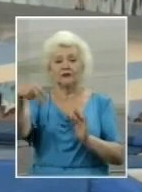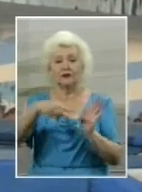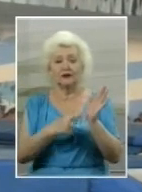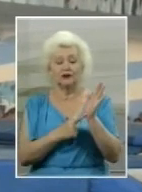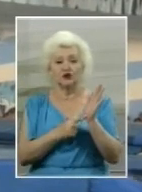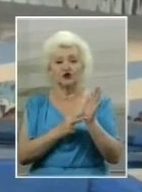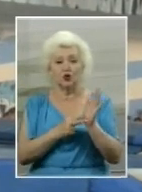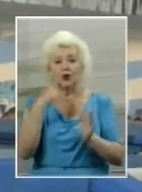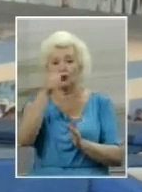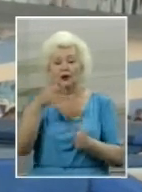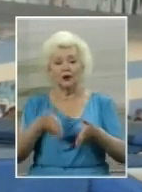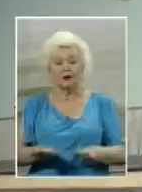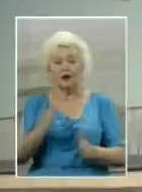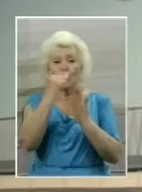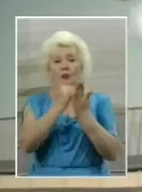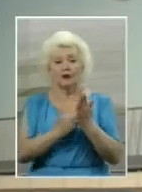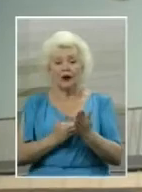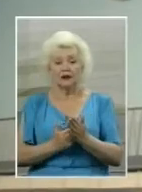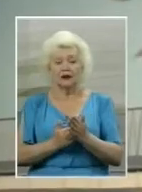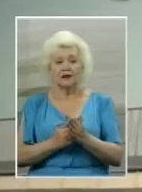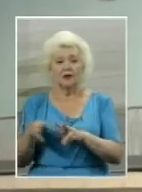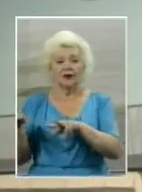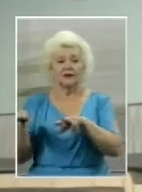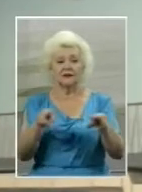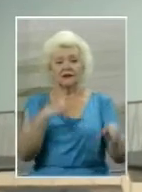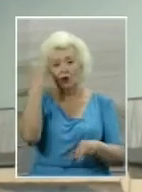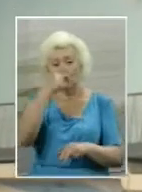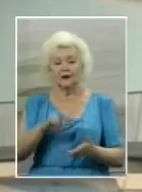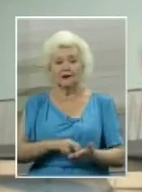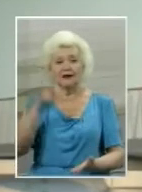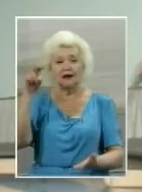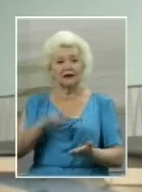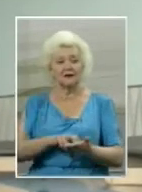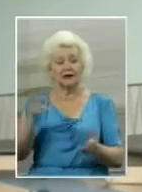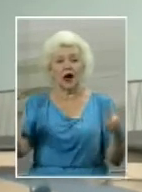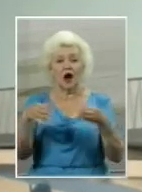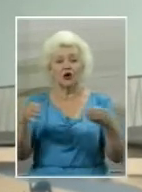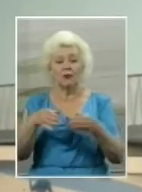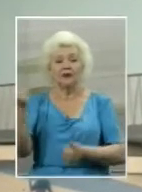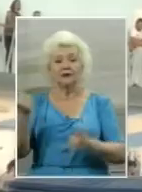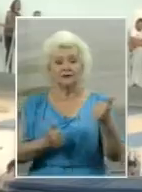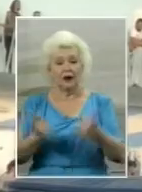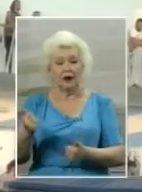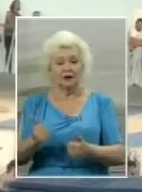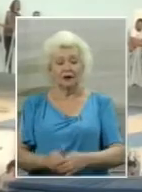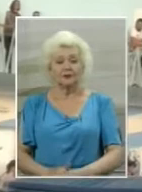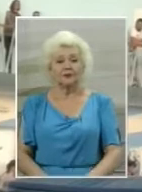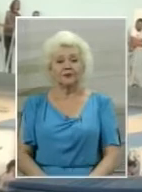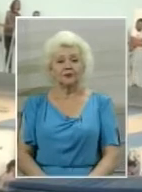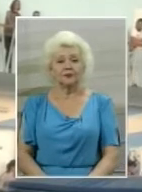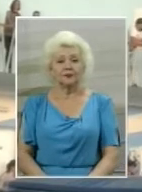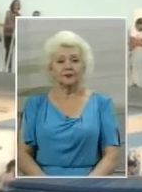2006-2007 років народження. У програмі – синхронні індивідуальні стрибки та командне змагання.